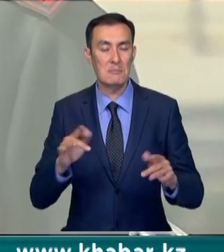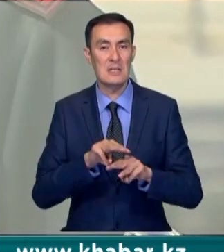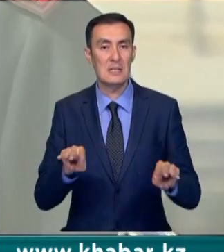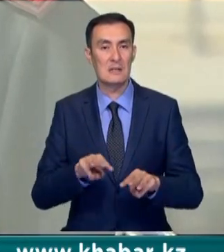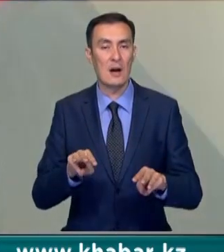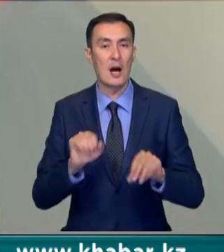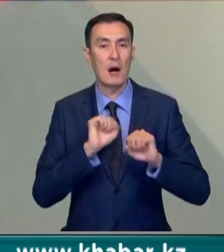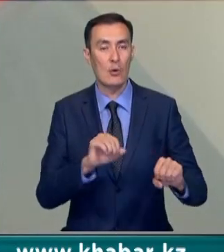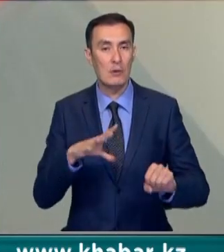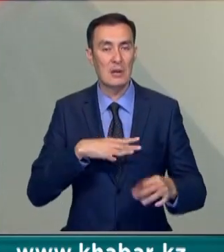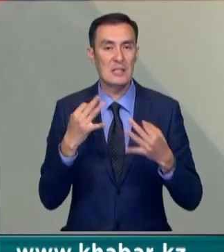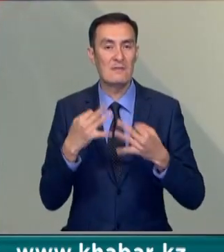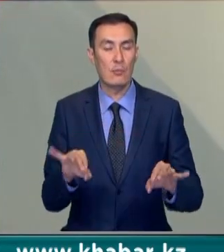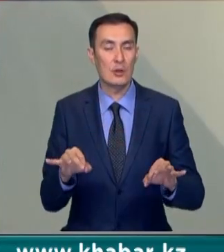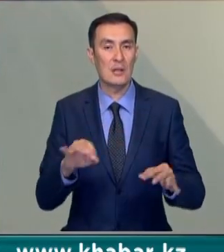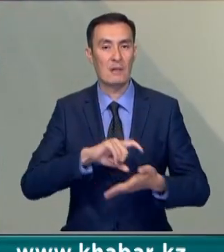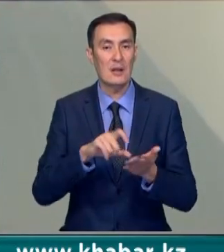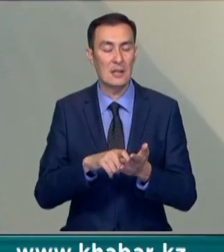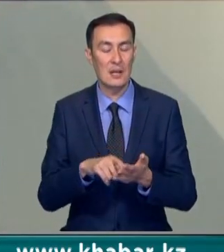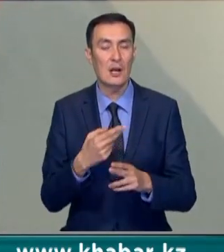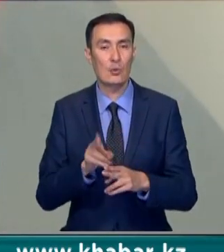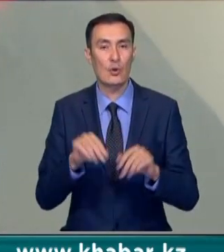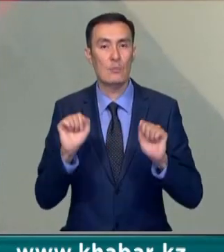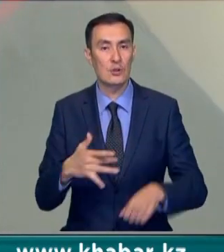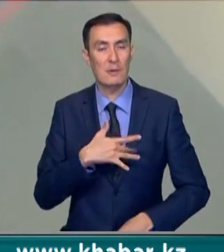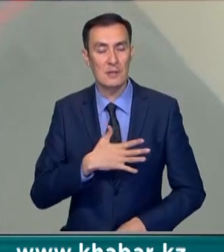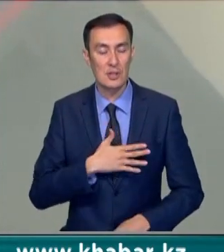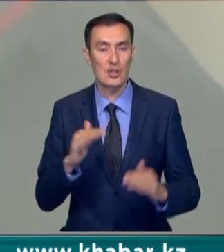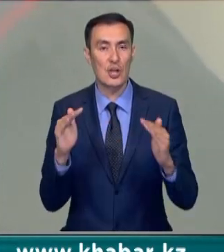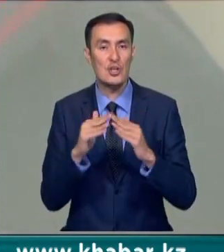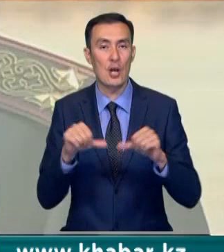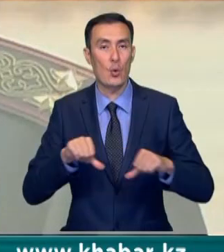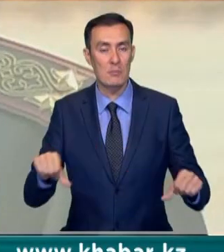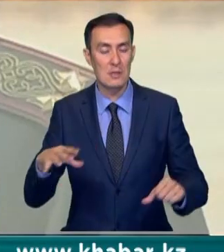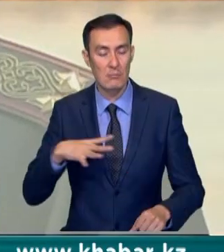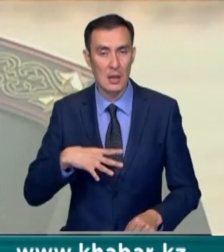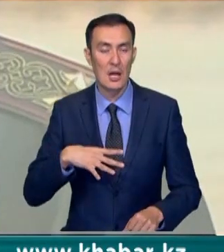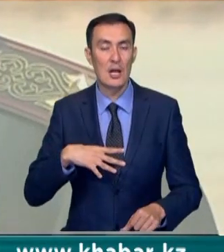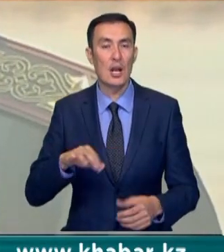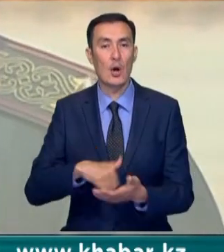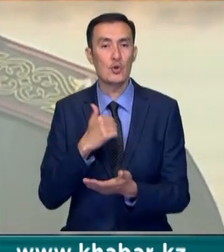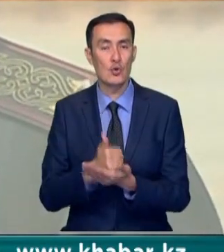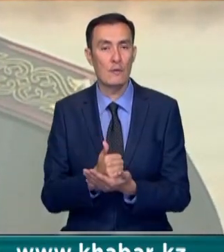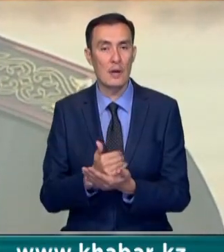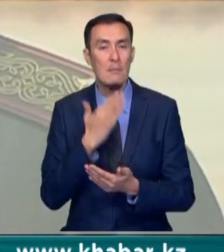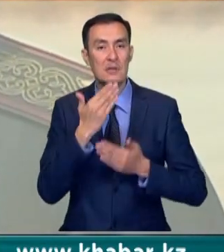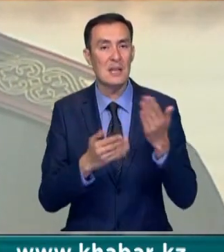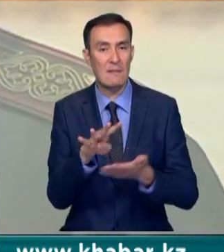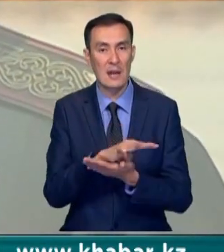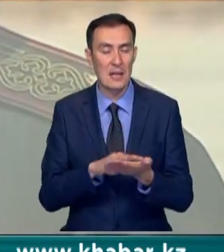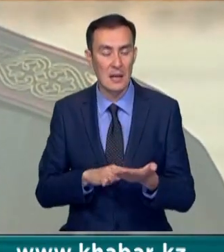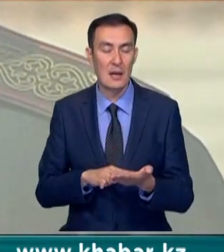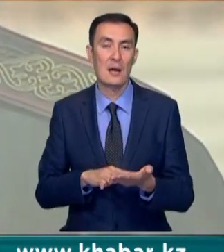были выставлены свободный жилой фонд, подлежащий приватизации, и жилищной комиссии на основании поступивших обращений и